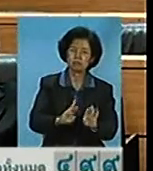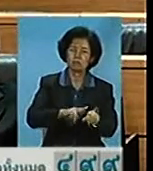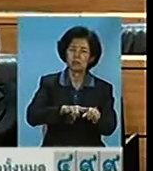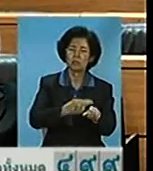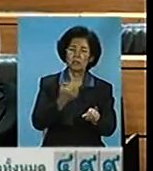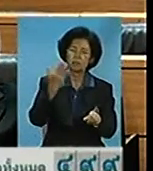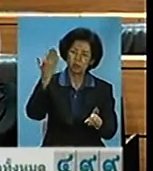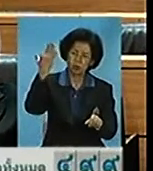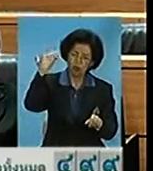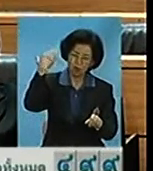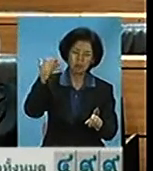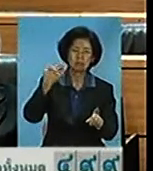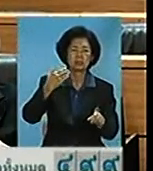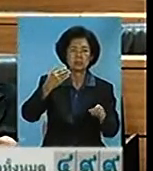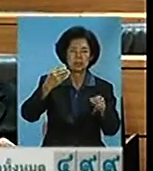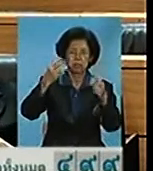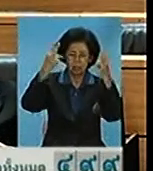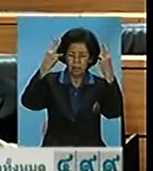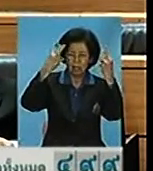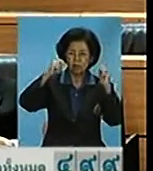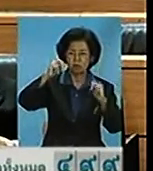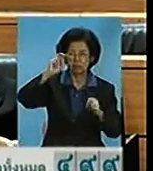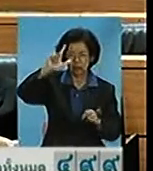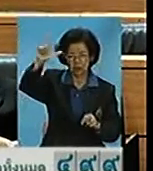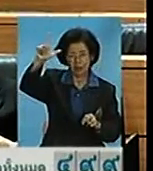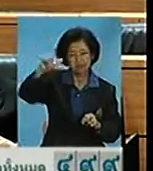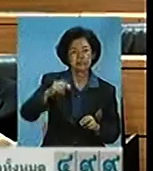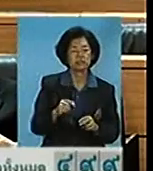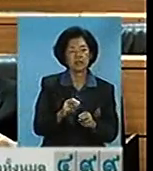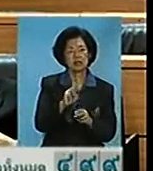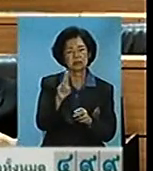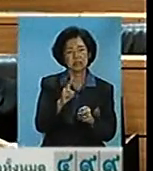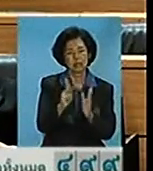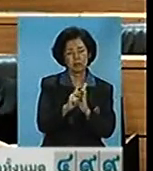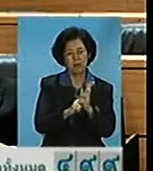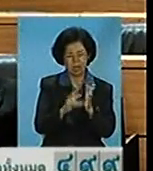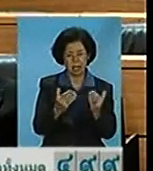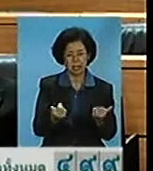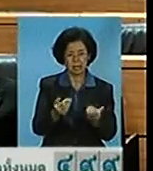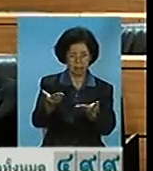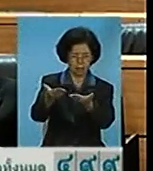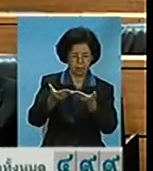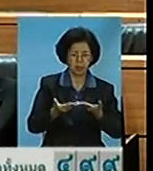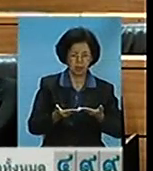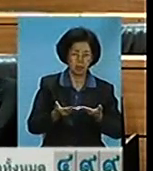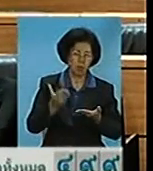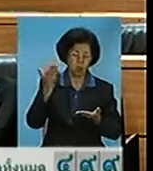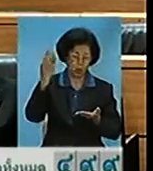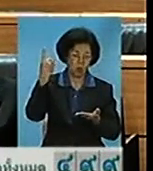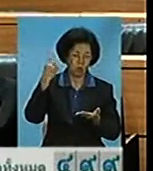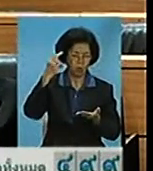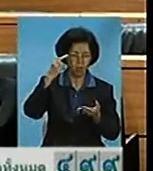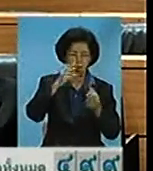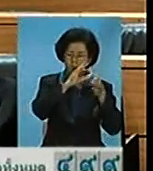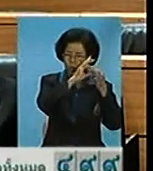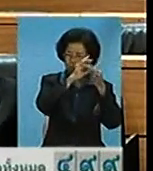านนายกทักษิณผลปรากฏว่าเอาละเอากฎหมายฉบับนี้เข้ามาวันนั้นเราห่วงมากว่าจะเอาเงินทุน